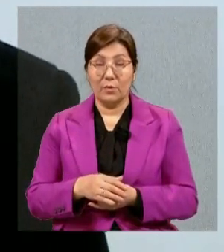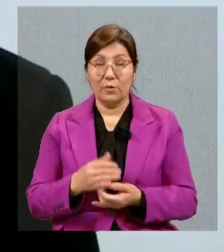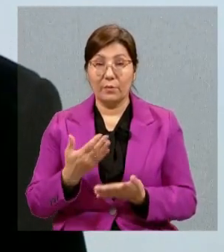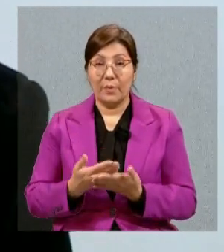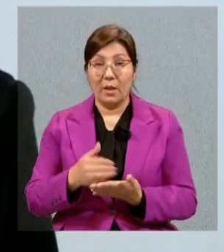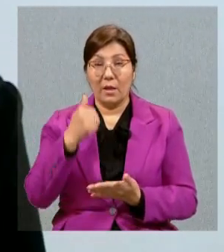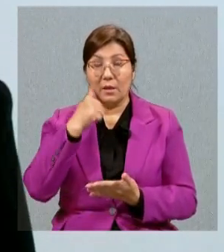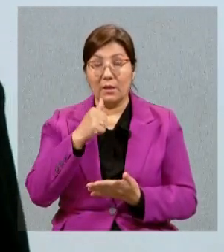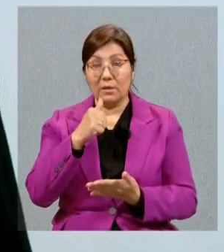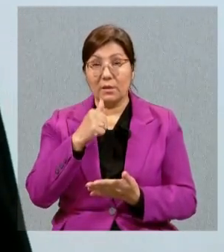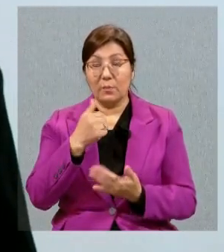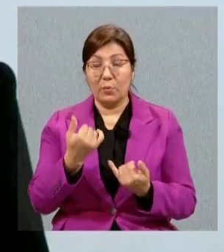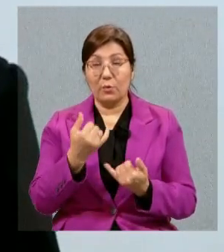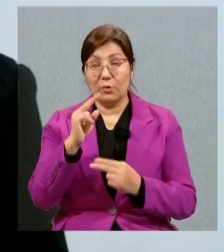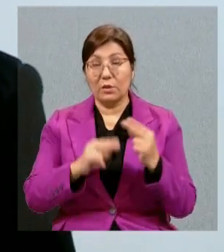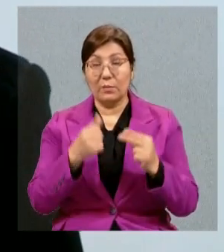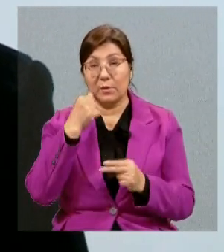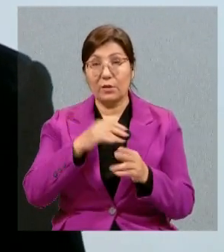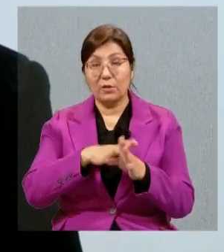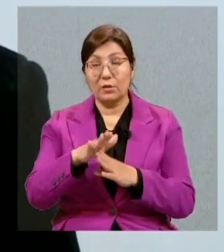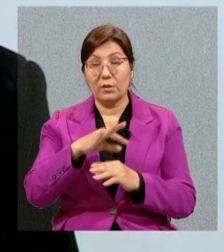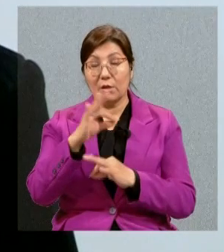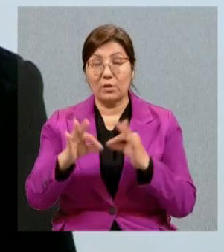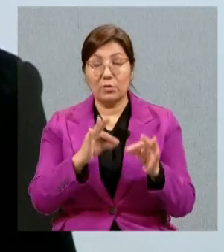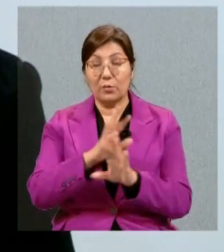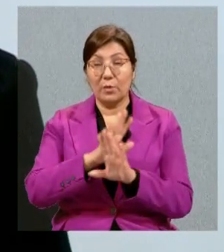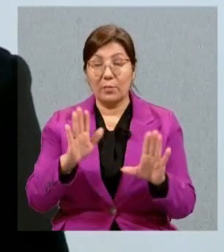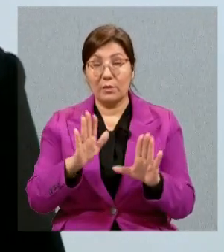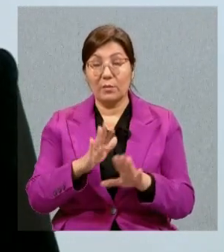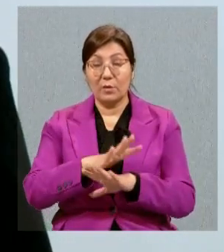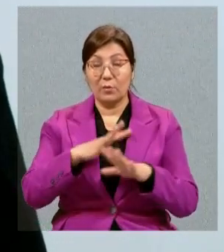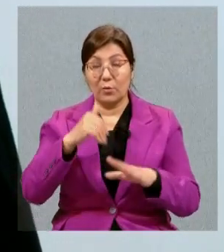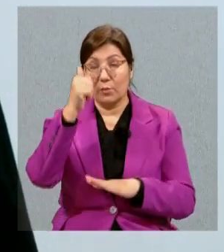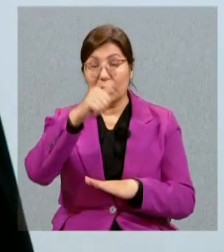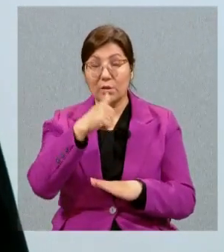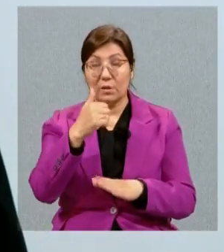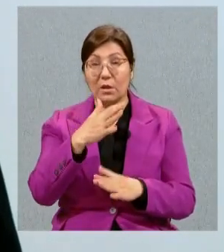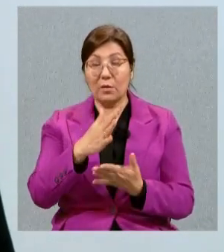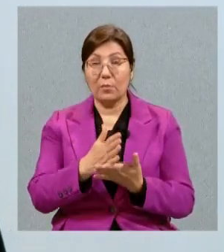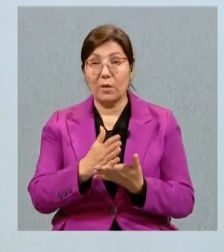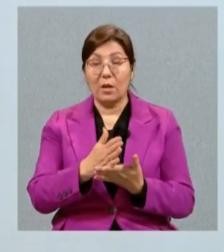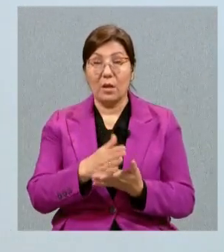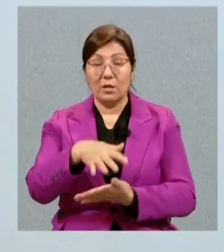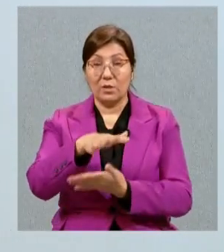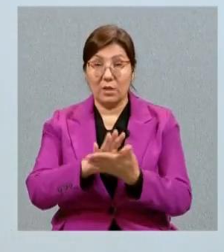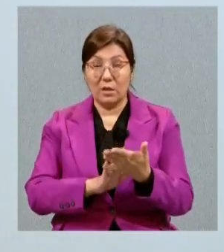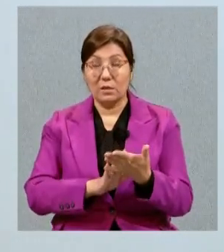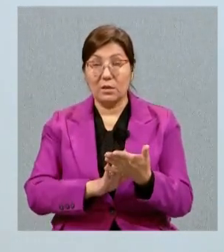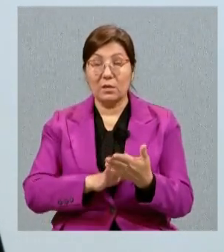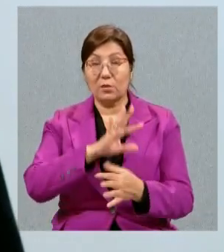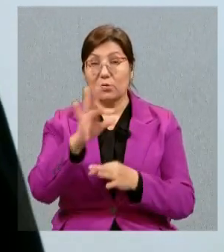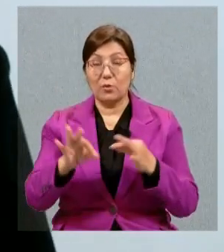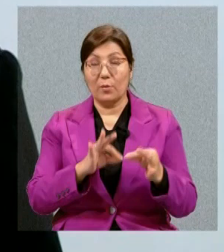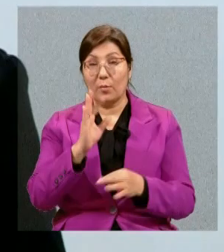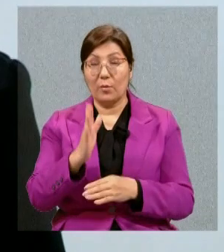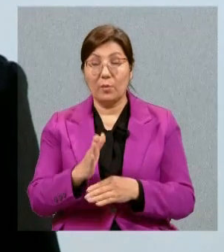жүзеге асырылатын жоба емес. Жылдар бойы салынып, жылдар бойы жүзеге асырылатын жоба